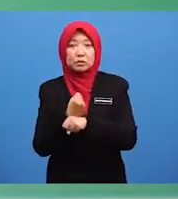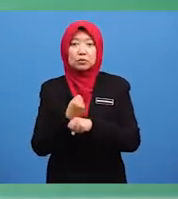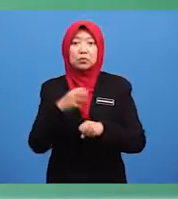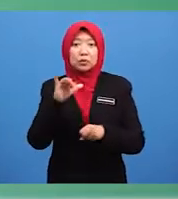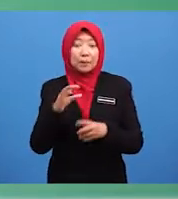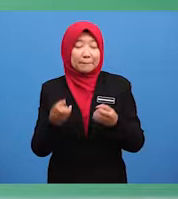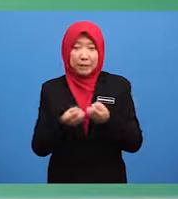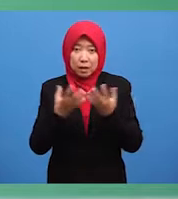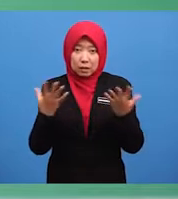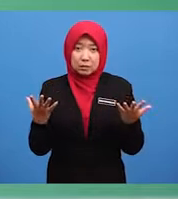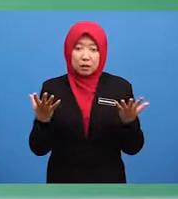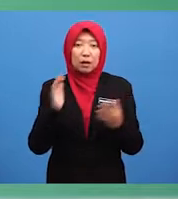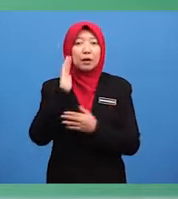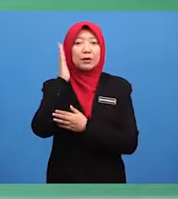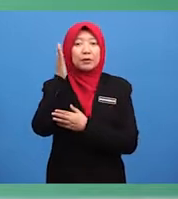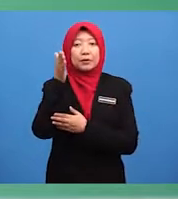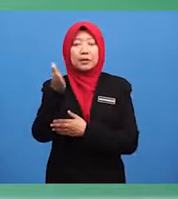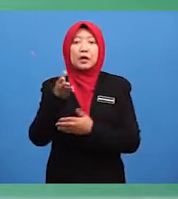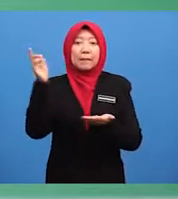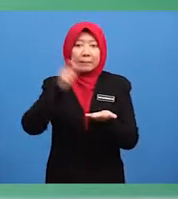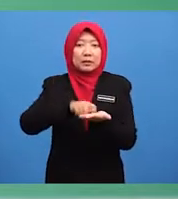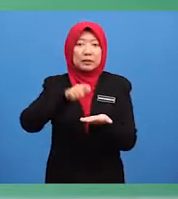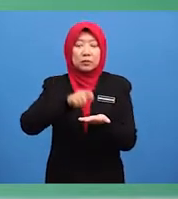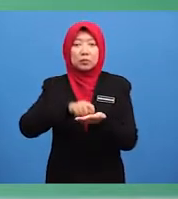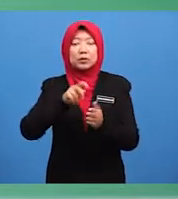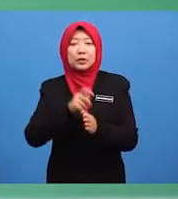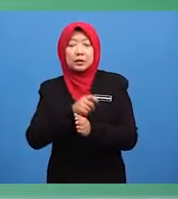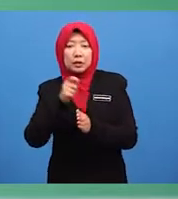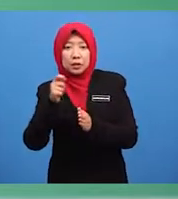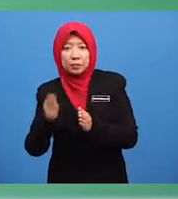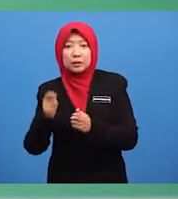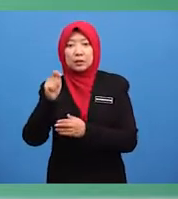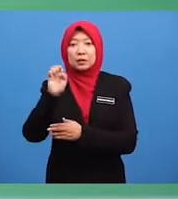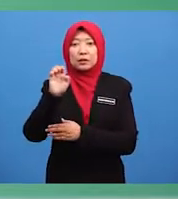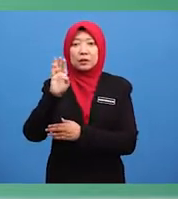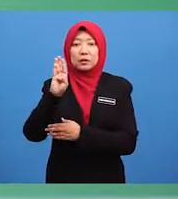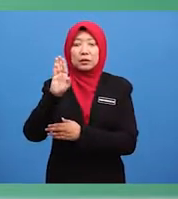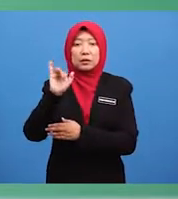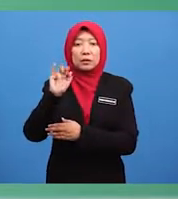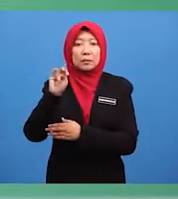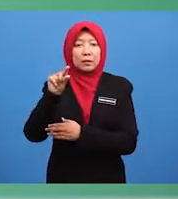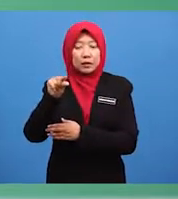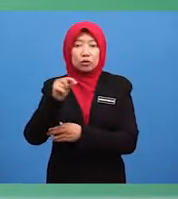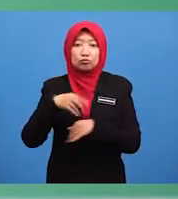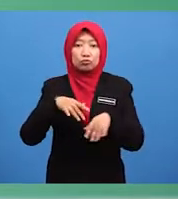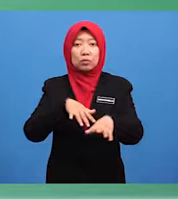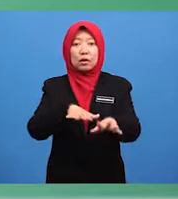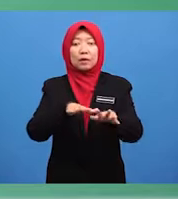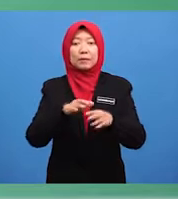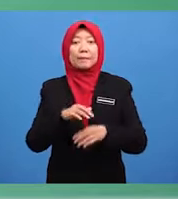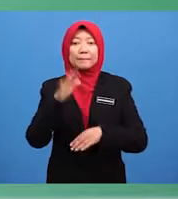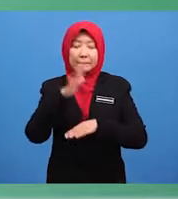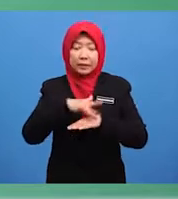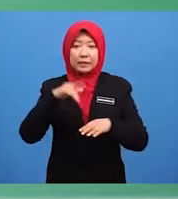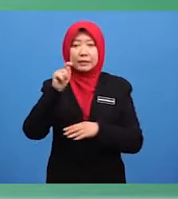yang semakin banyak dan akan menimbun di tepi tebing sungai. Keadaan ini dikenali